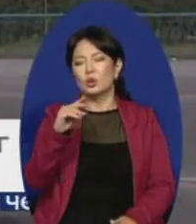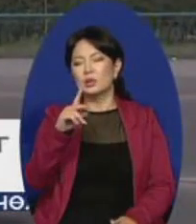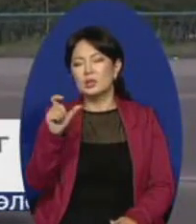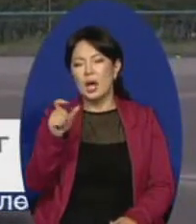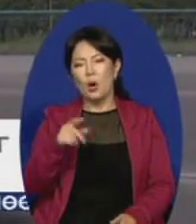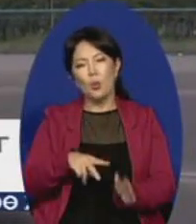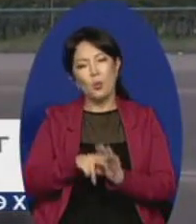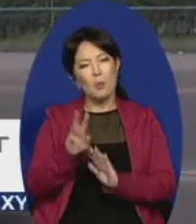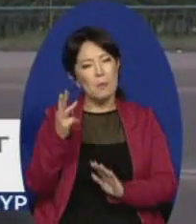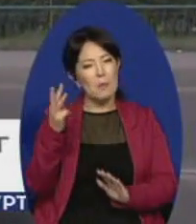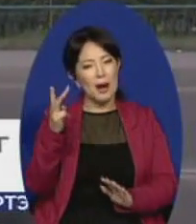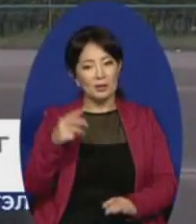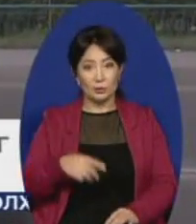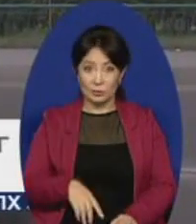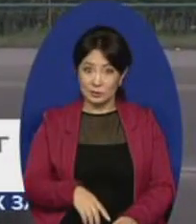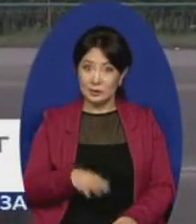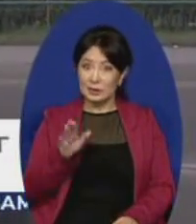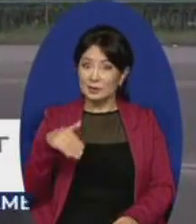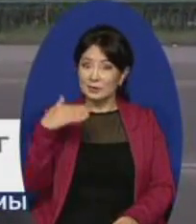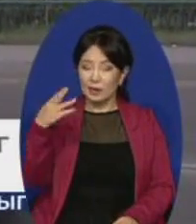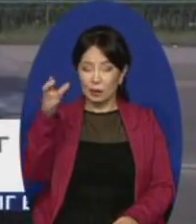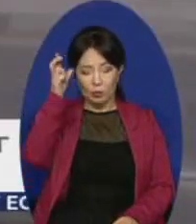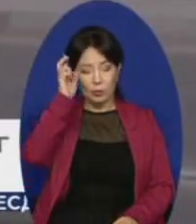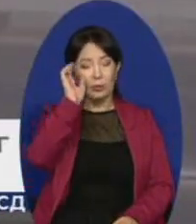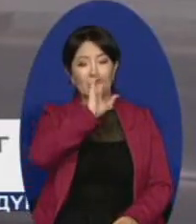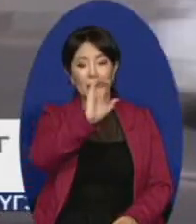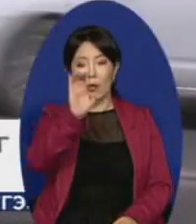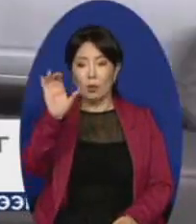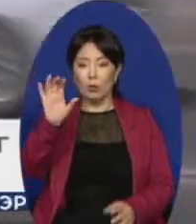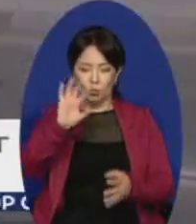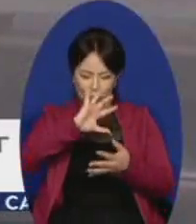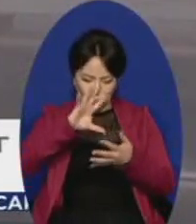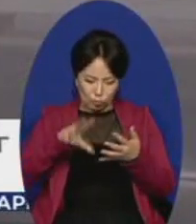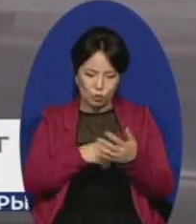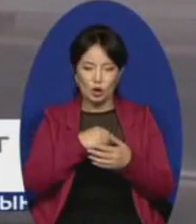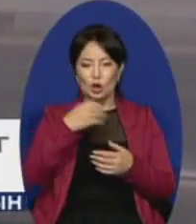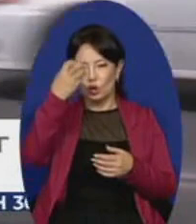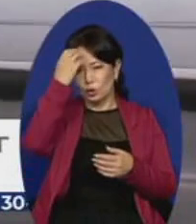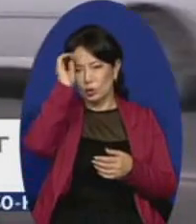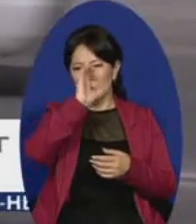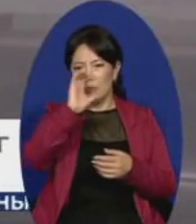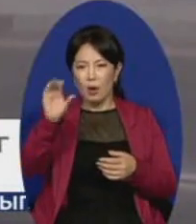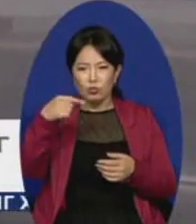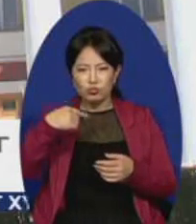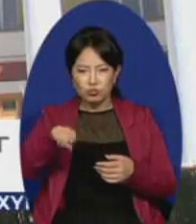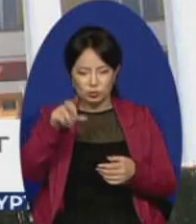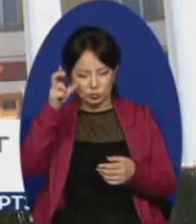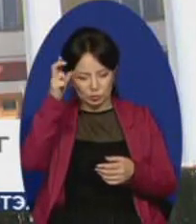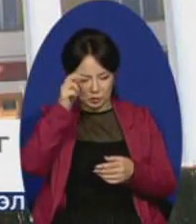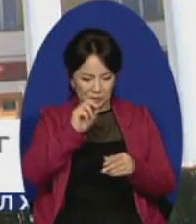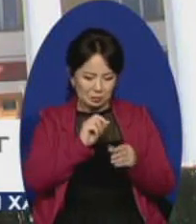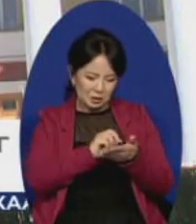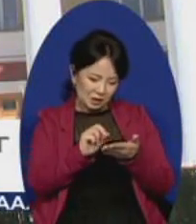ноцтой үйлдэл илэрсэн байна. Цаашид бүх шатны боловсролын байгууллага төрийн албан хаагчдын боловсролын